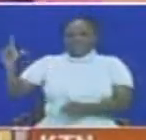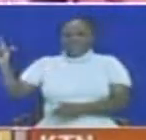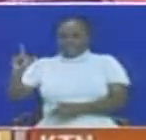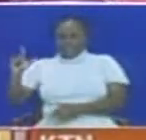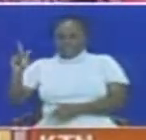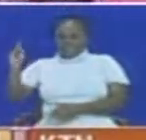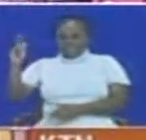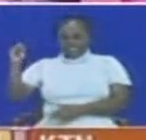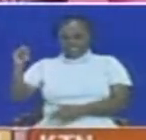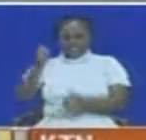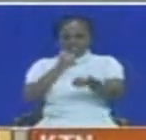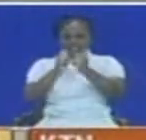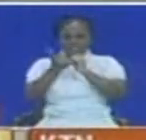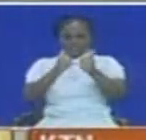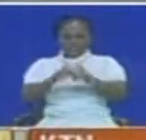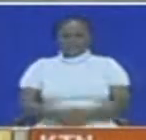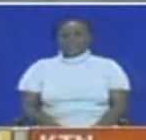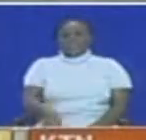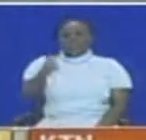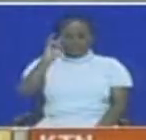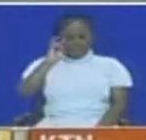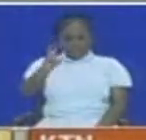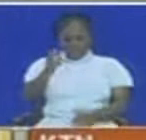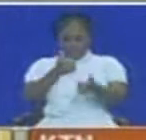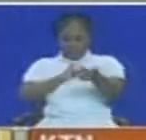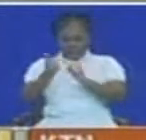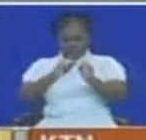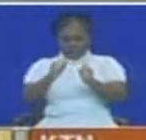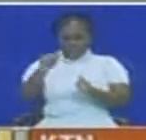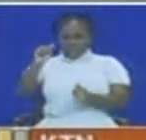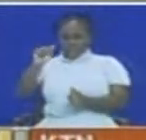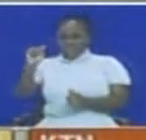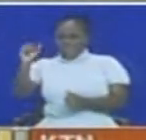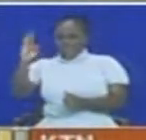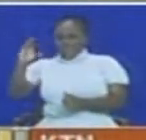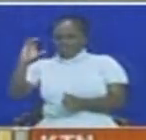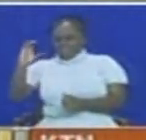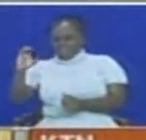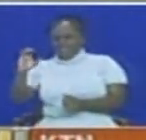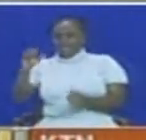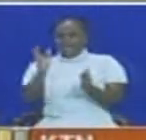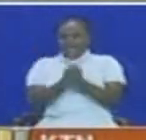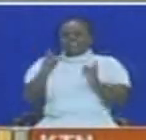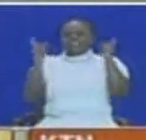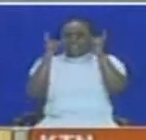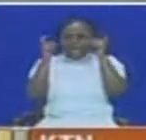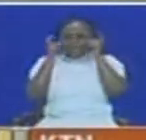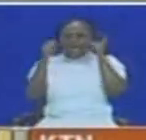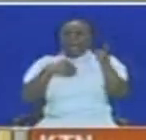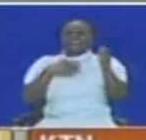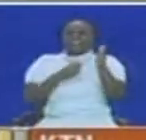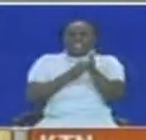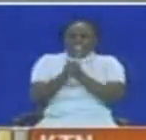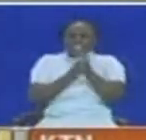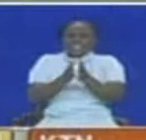KTN Michezo. Mtazamaji, mechi kati ya klabu FC Leopards na Tusker FC imepigiwa upatu kuwa na msisimko mkubwa